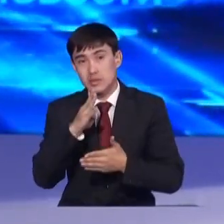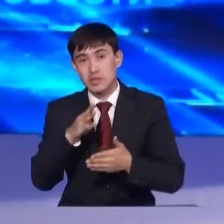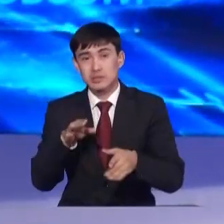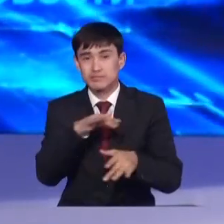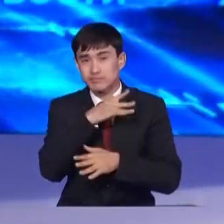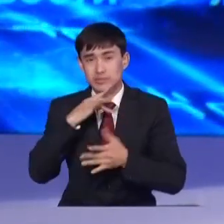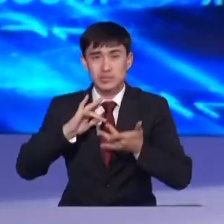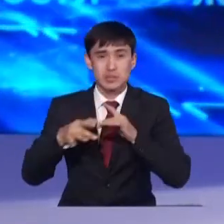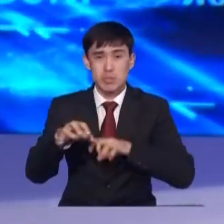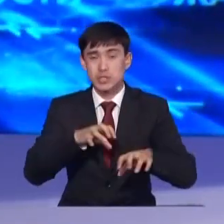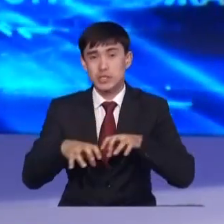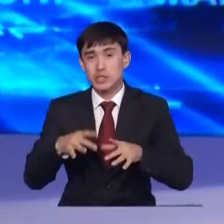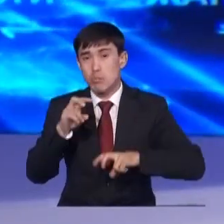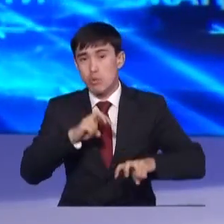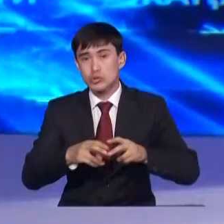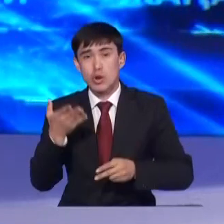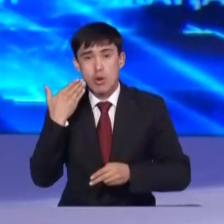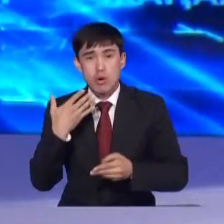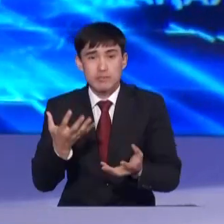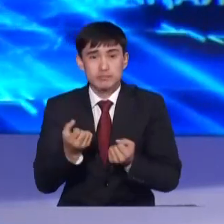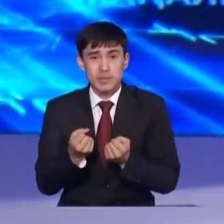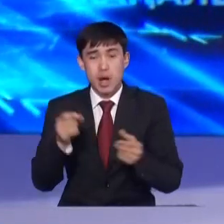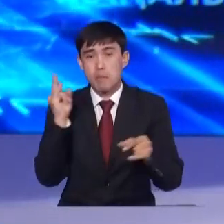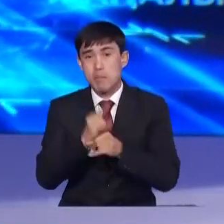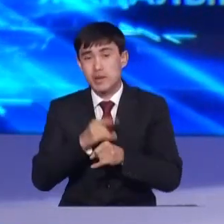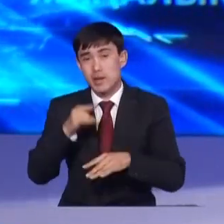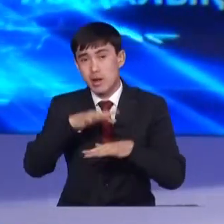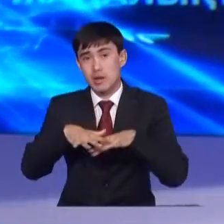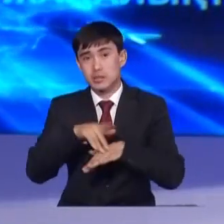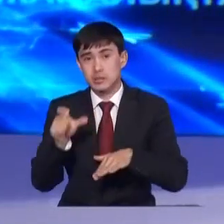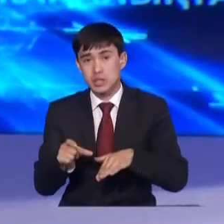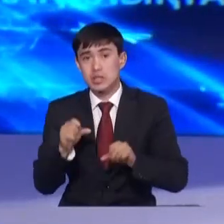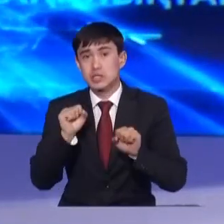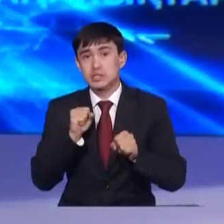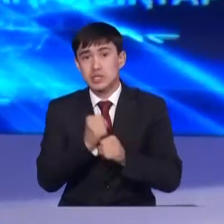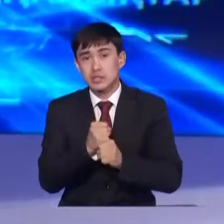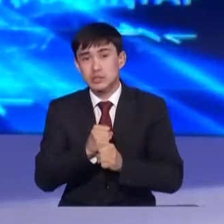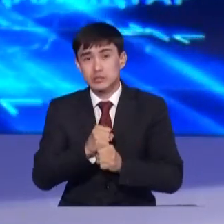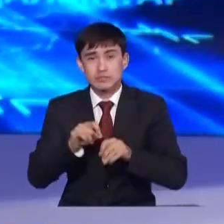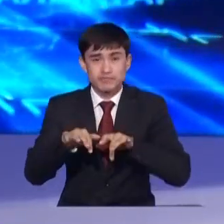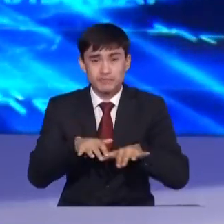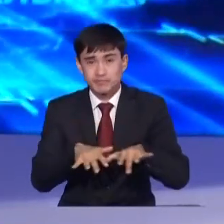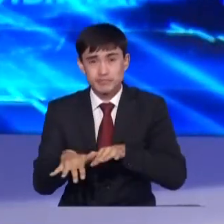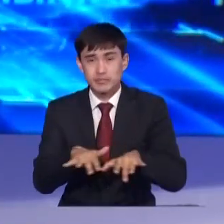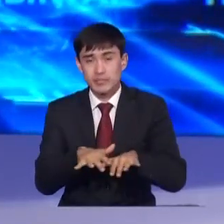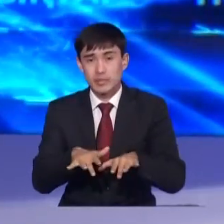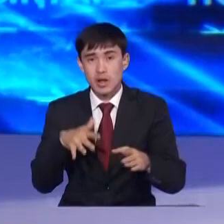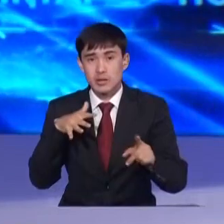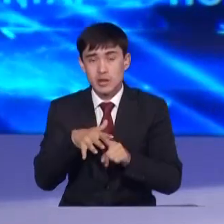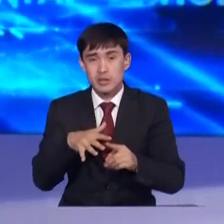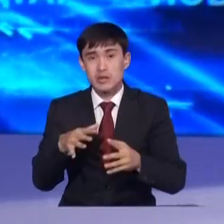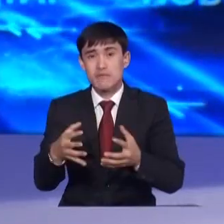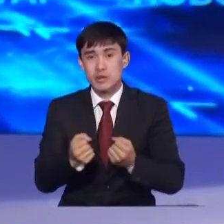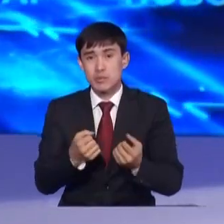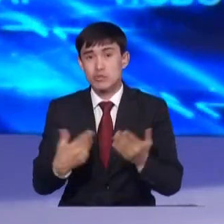изощряет интернет-мошенники в поисках лёгкой наживы и обмане казахстанцев они совершают целые хакерские атаки и регулярно